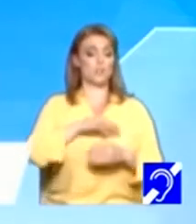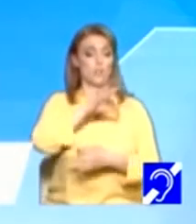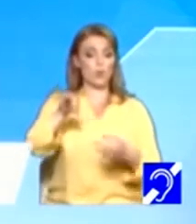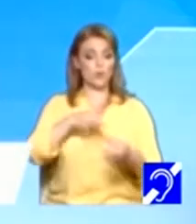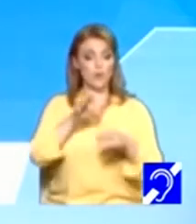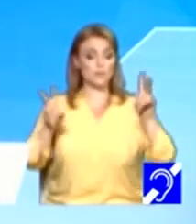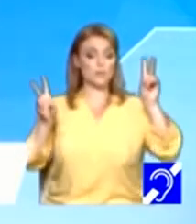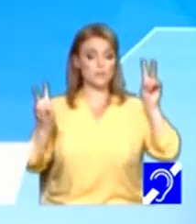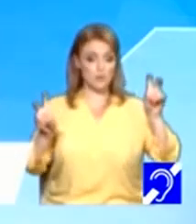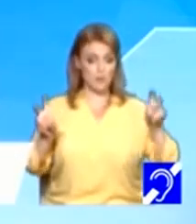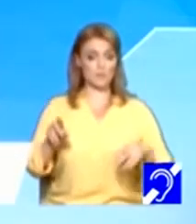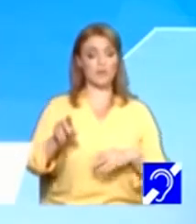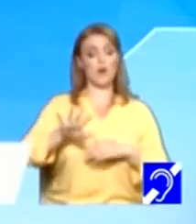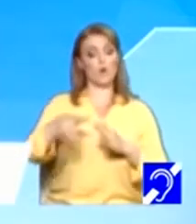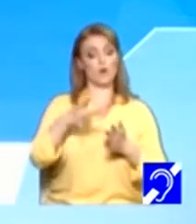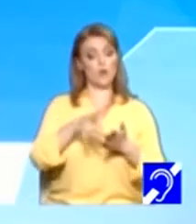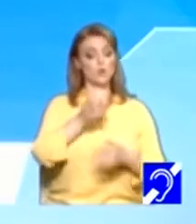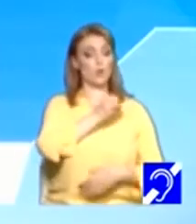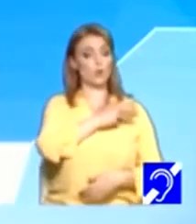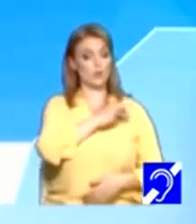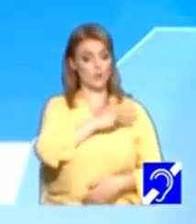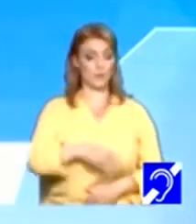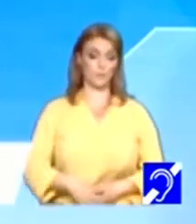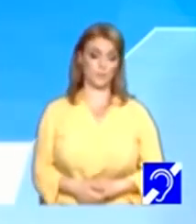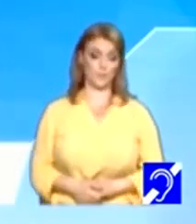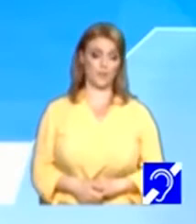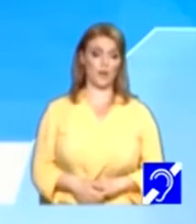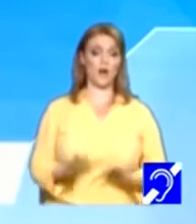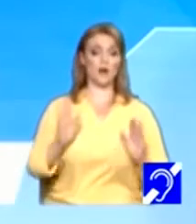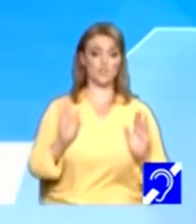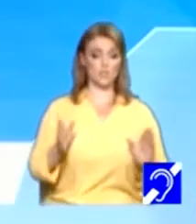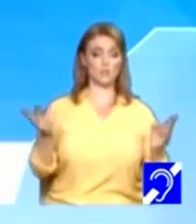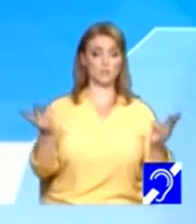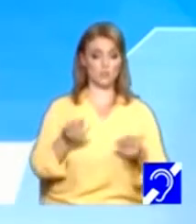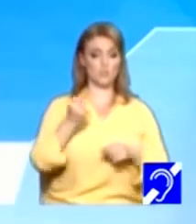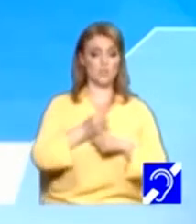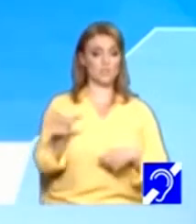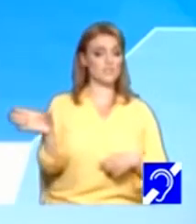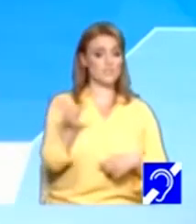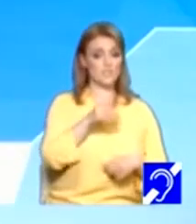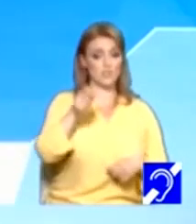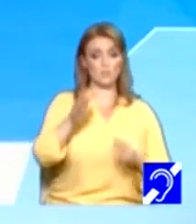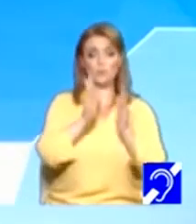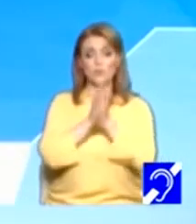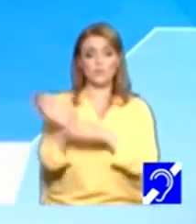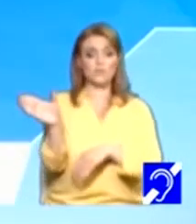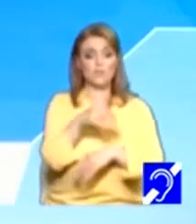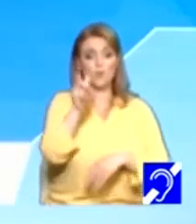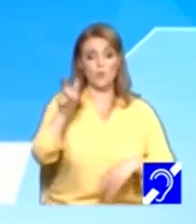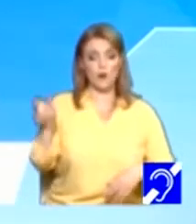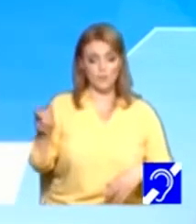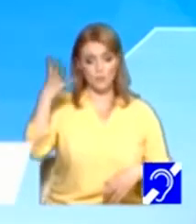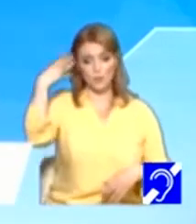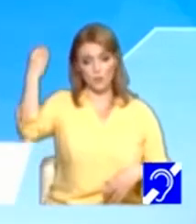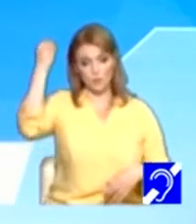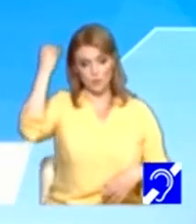și Orașul Urhei este cel pe care trebuie să tindă toată țara și îndemnăm toți locuitorii Republicii Moldova ca